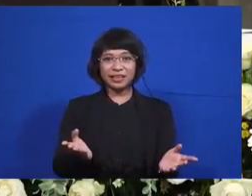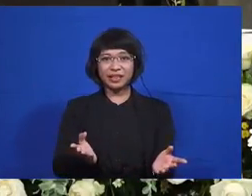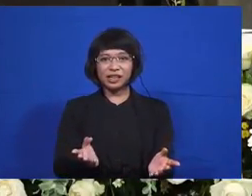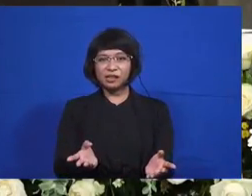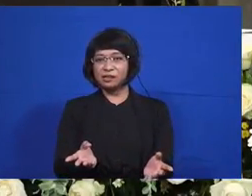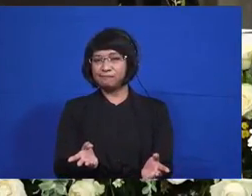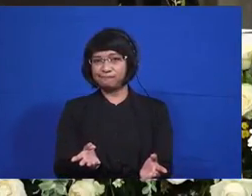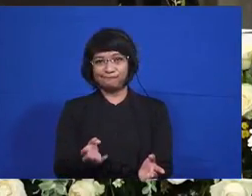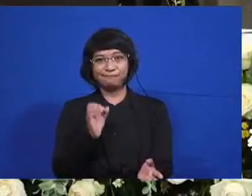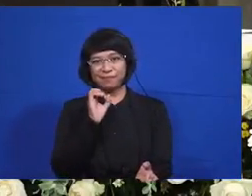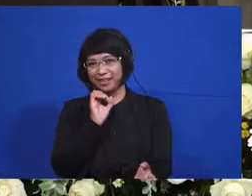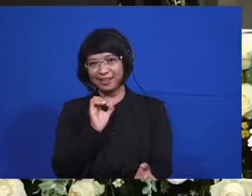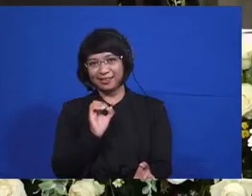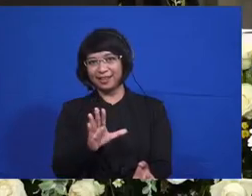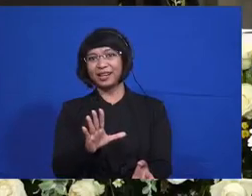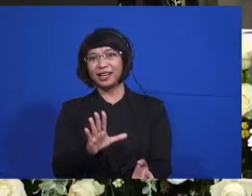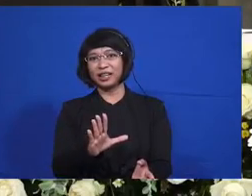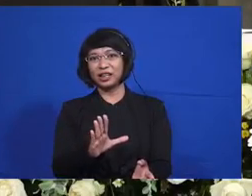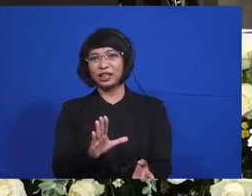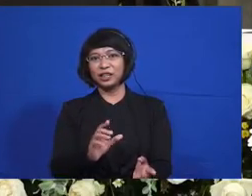mudah. Iya,